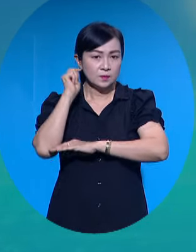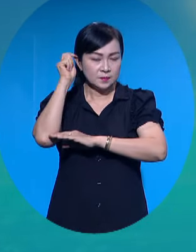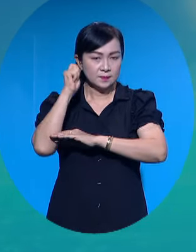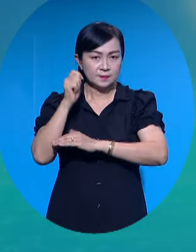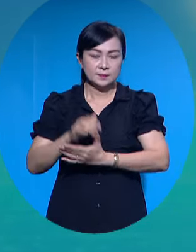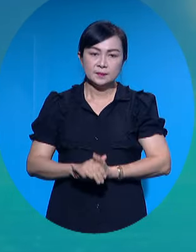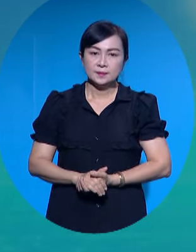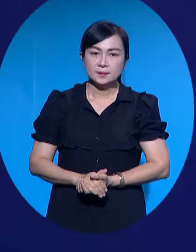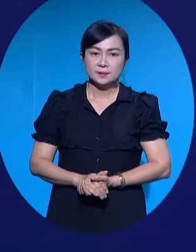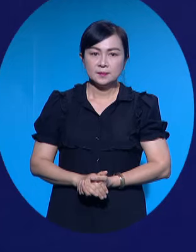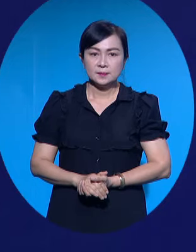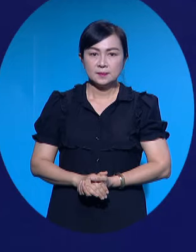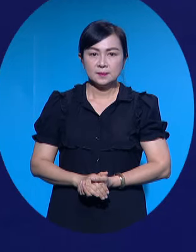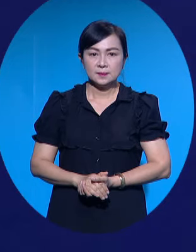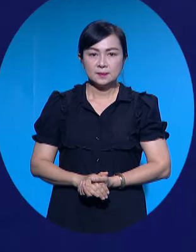Ukraine.